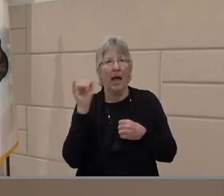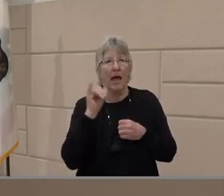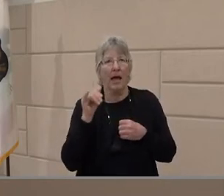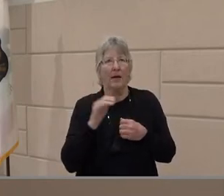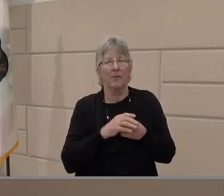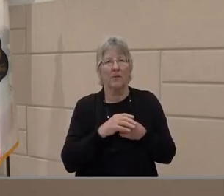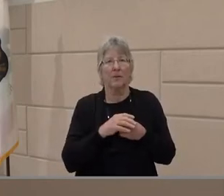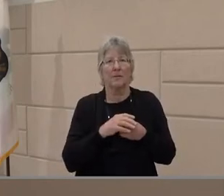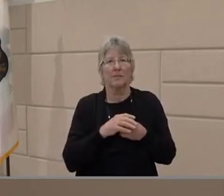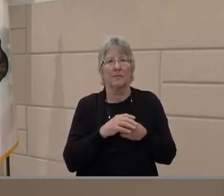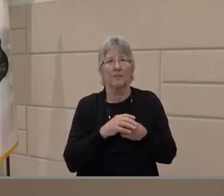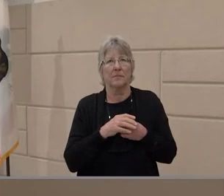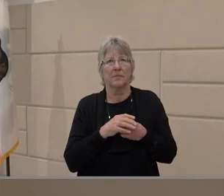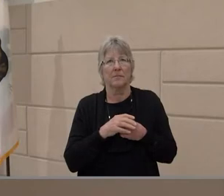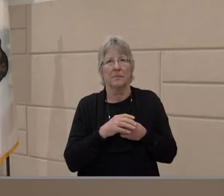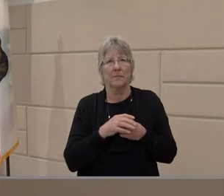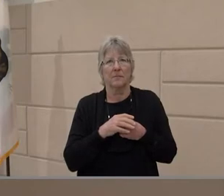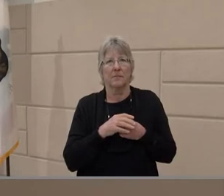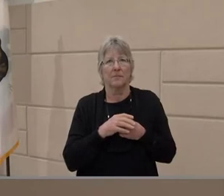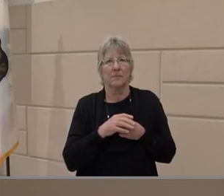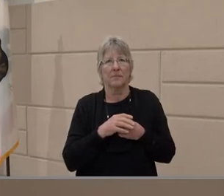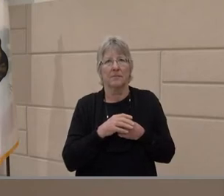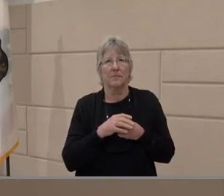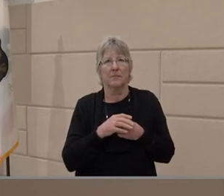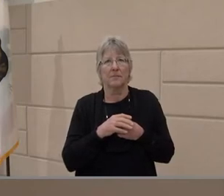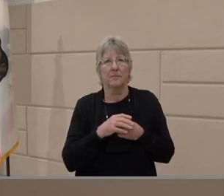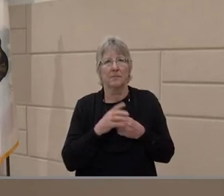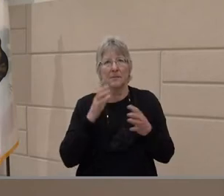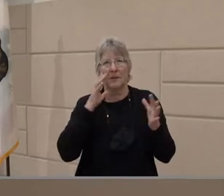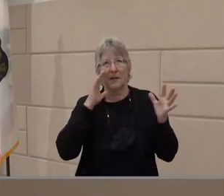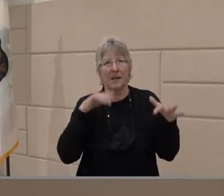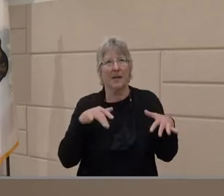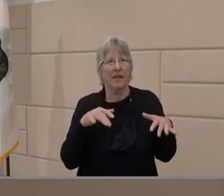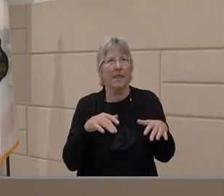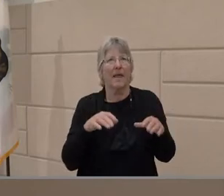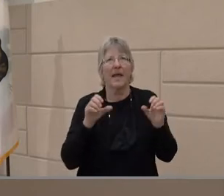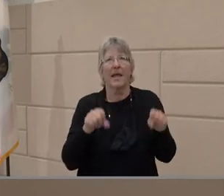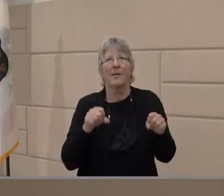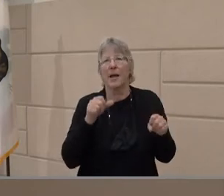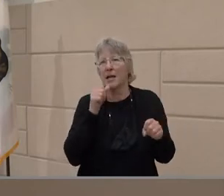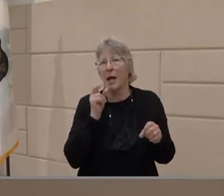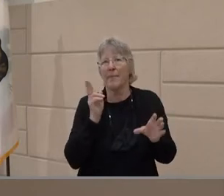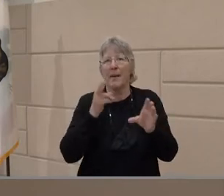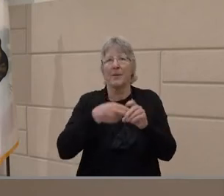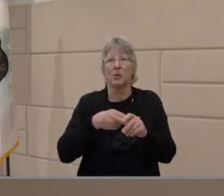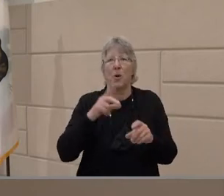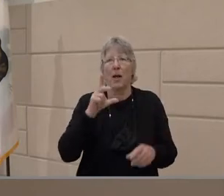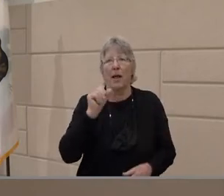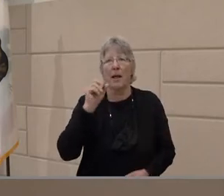งกวนเมียนกาขอเจ็ดได้ได้